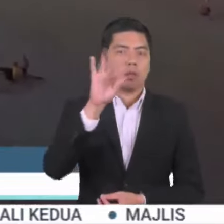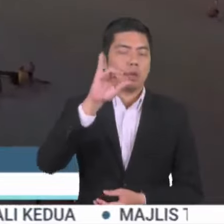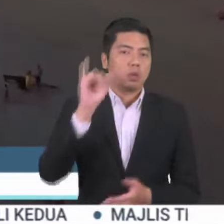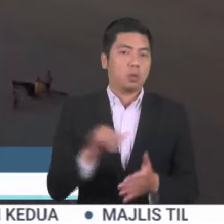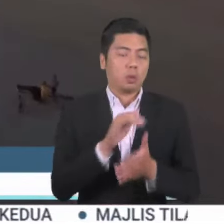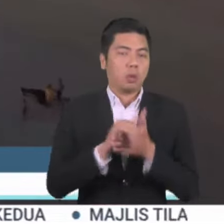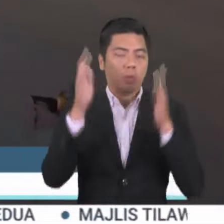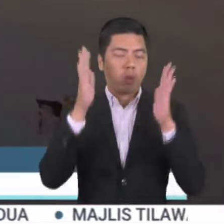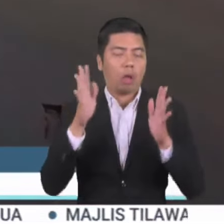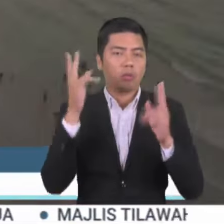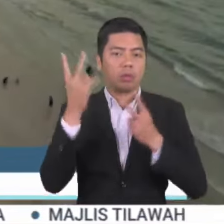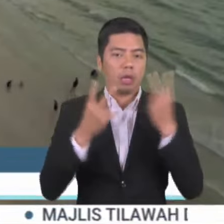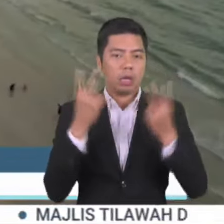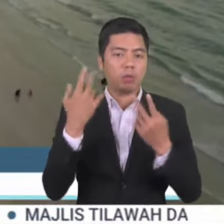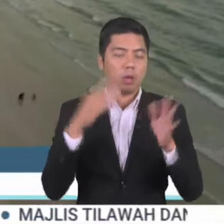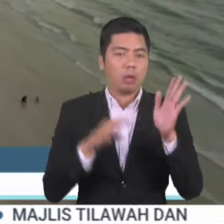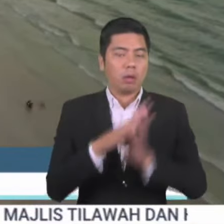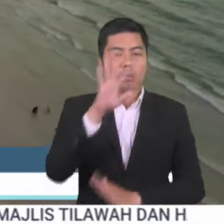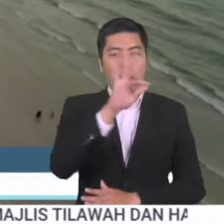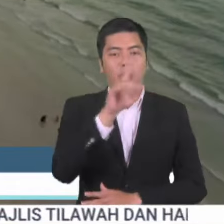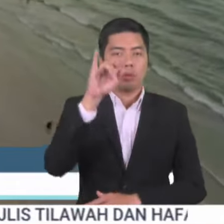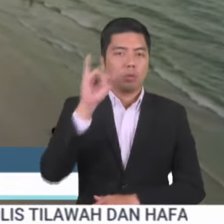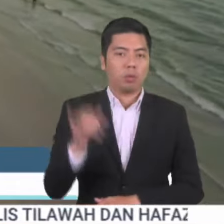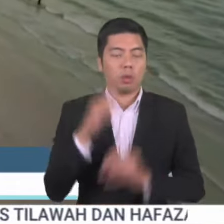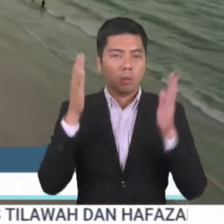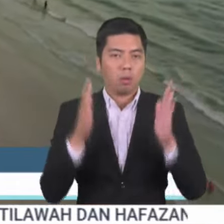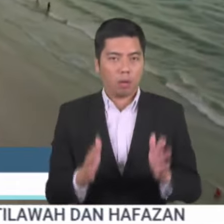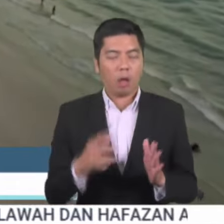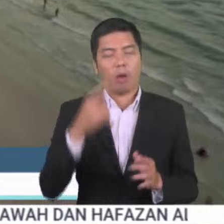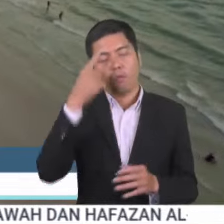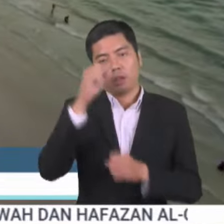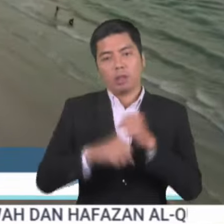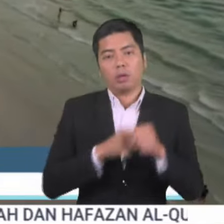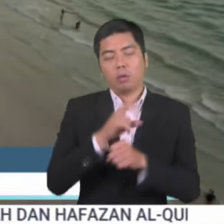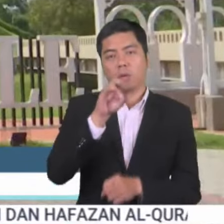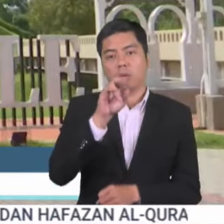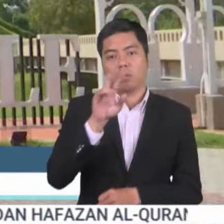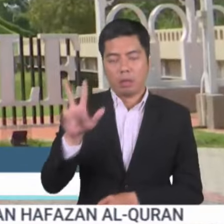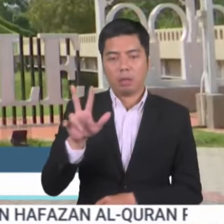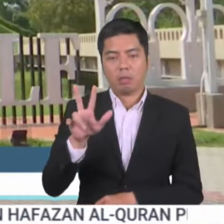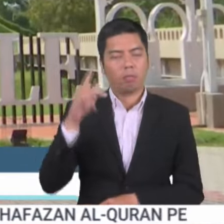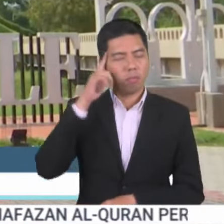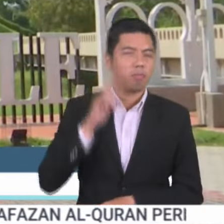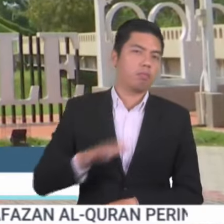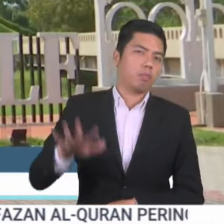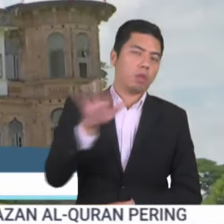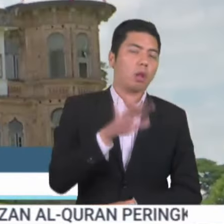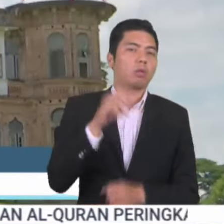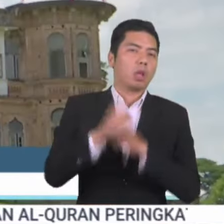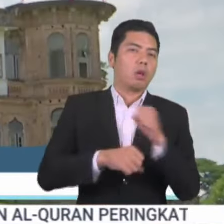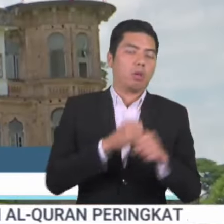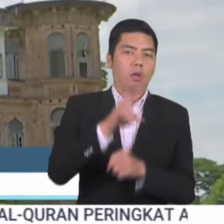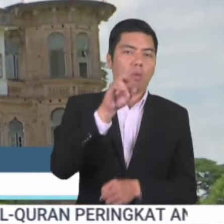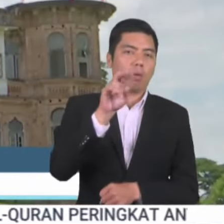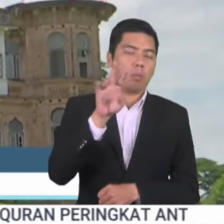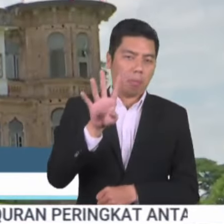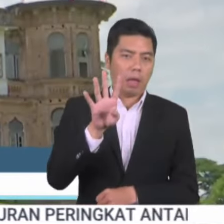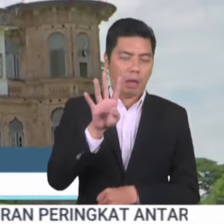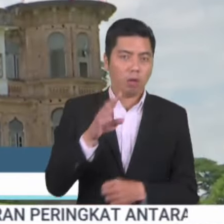dan melonjak kepada 91 juta orang pada 2023. Dianggarkan menjelang 2024,